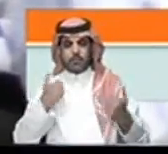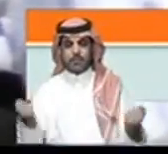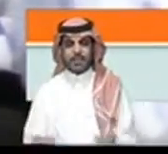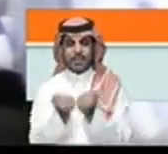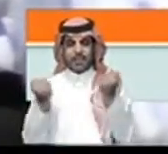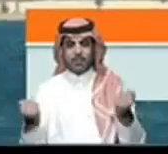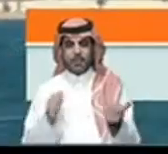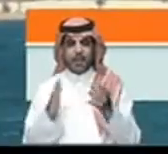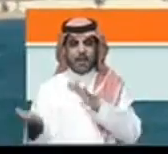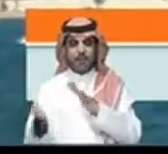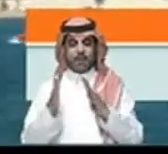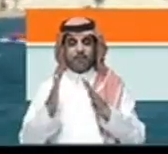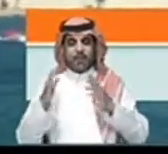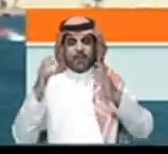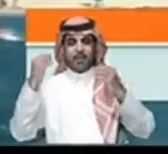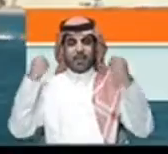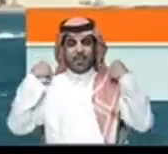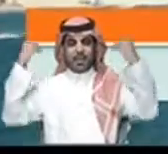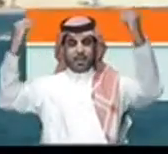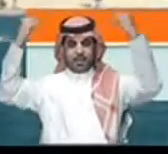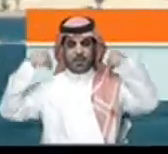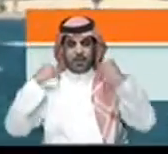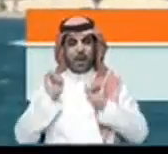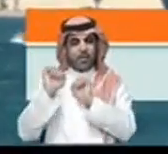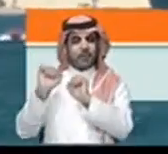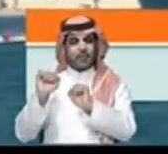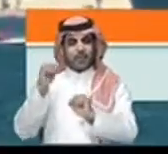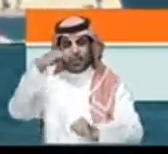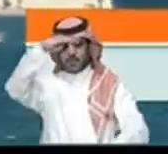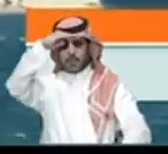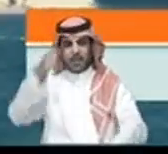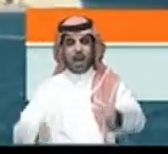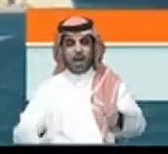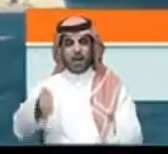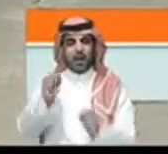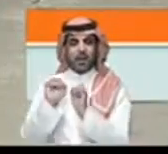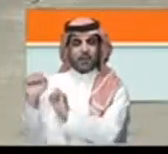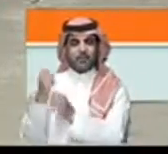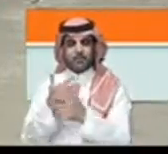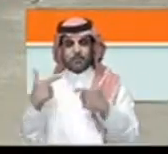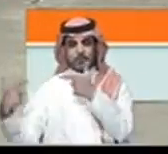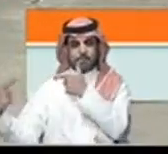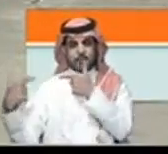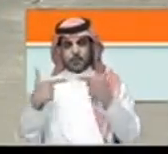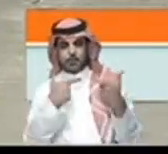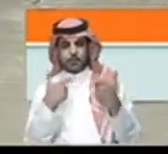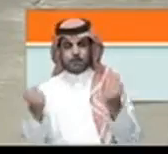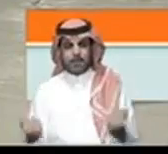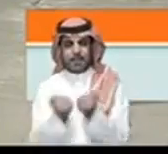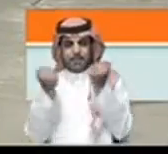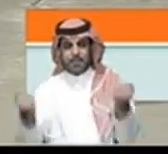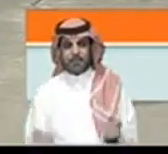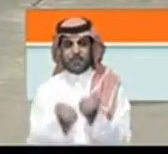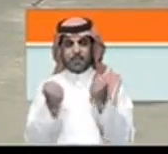عرضا عسكريا سنويا في شبه جزيره القدم التي ضمتها اليها بمناورات على نطاق واسع